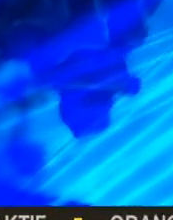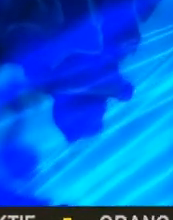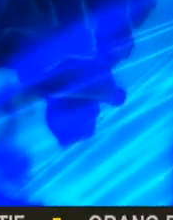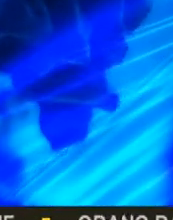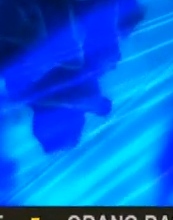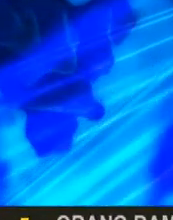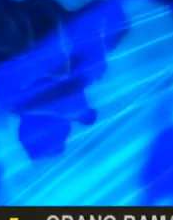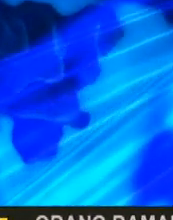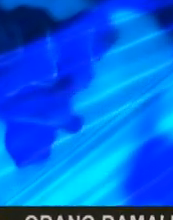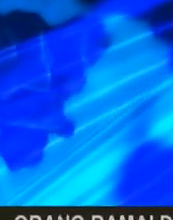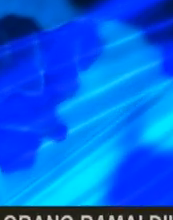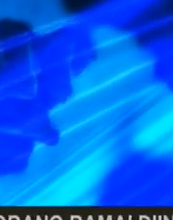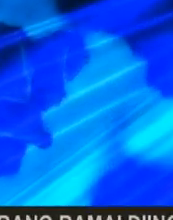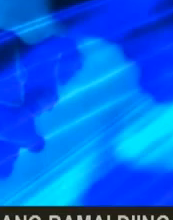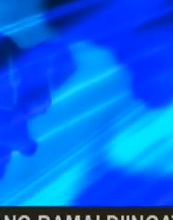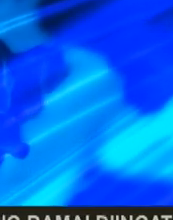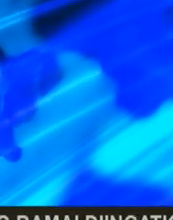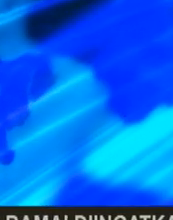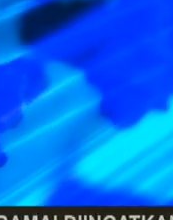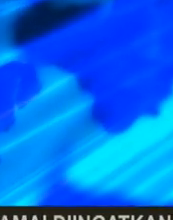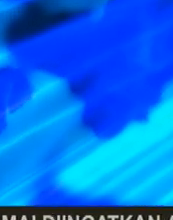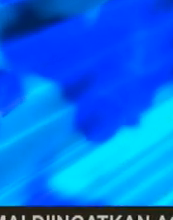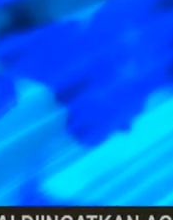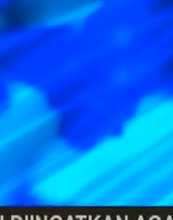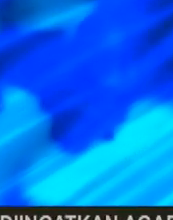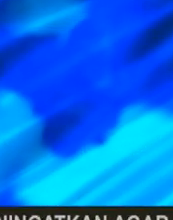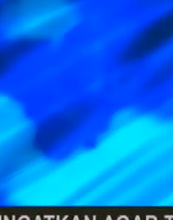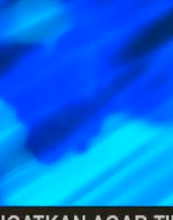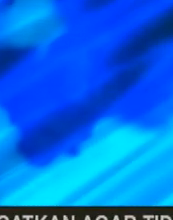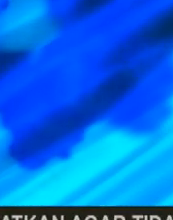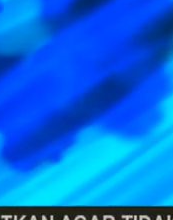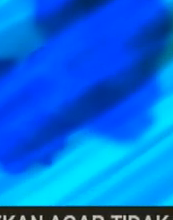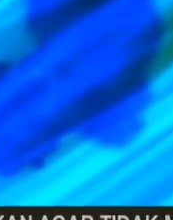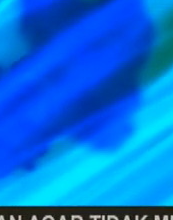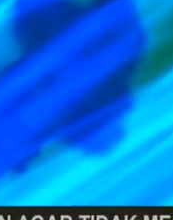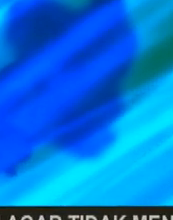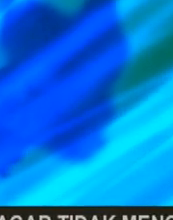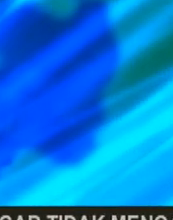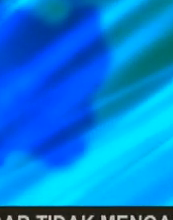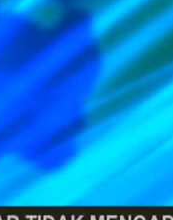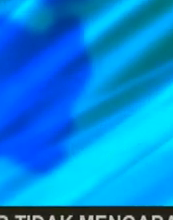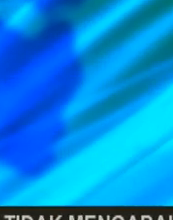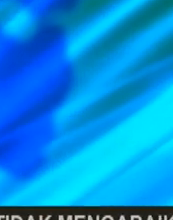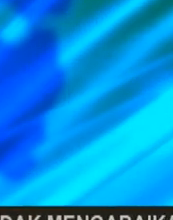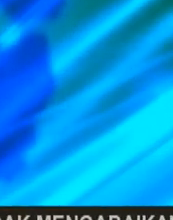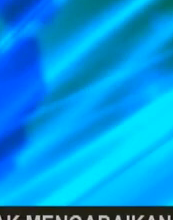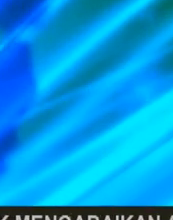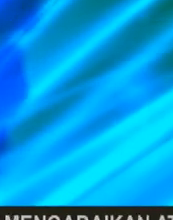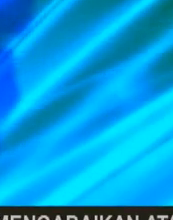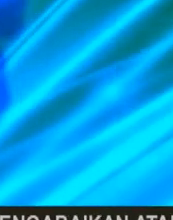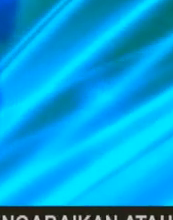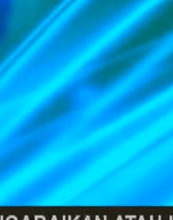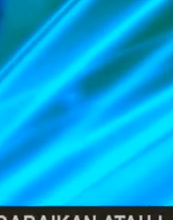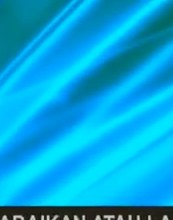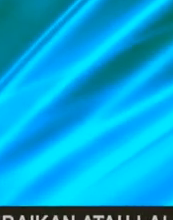Hai mereka le180 tiga sampel ujian giroskop itu telah dilaksanakan menjadikan jumlah keseluruhan ujian